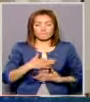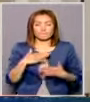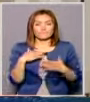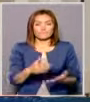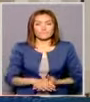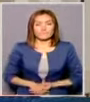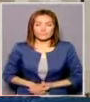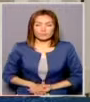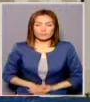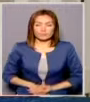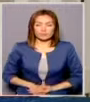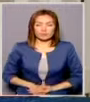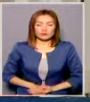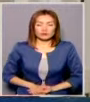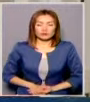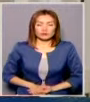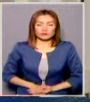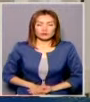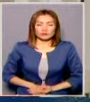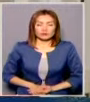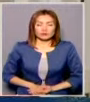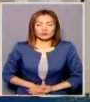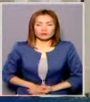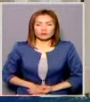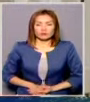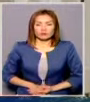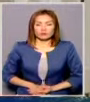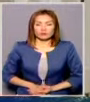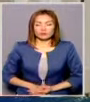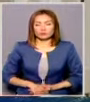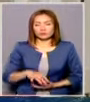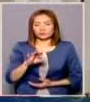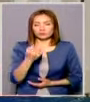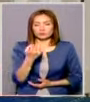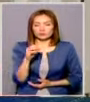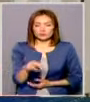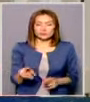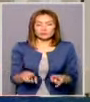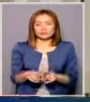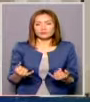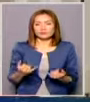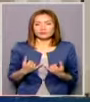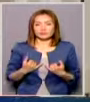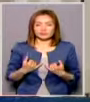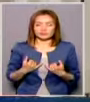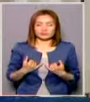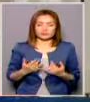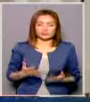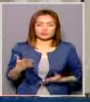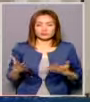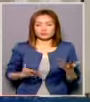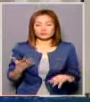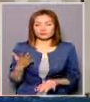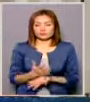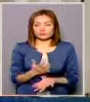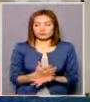білдірем. Ораза айт болып жатыр қазір. Соған қарсы да өте күшті шаралар өткізіп жатыр.